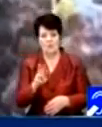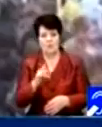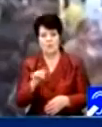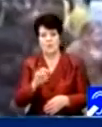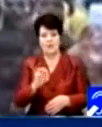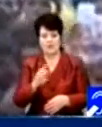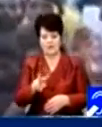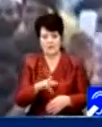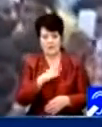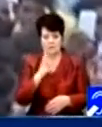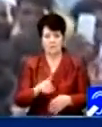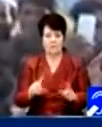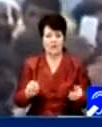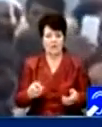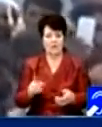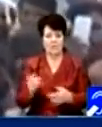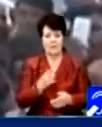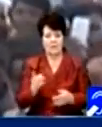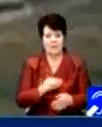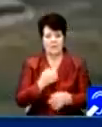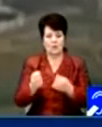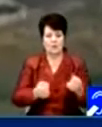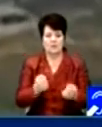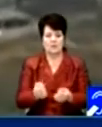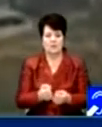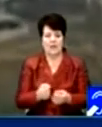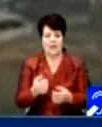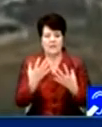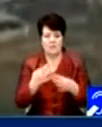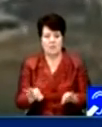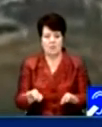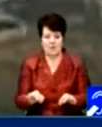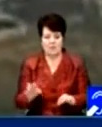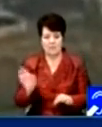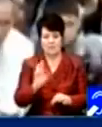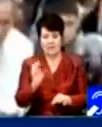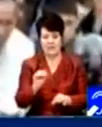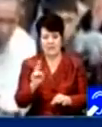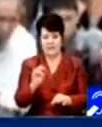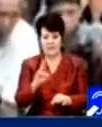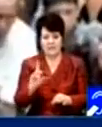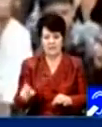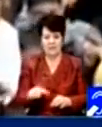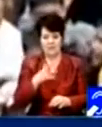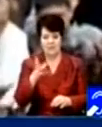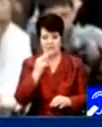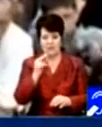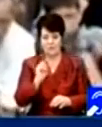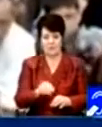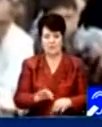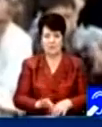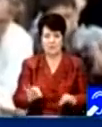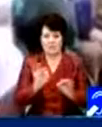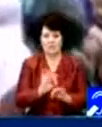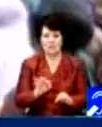și arestată fiind pentru reinstaurarea democrației în fosta colonie britanică, Aung San Suu Kyi este acuzată că nu a făcut nimic pentru a